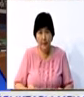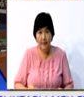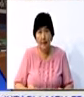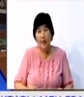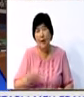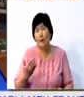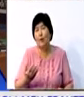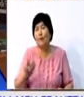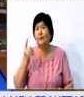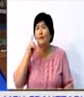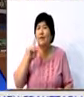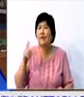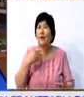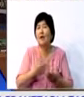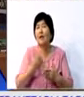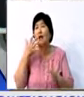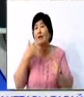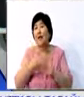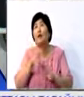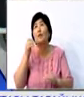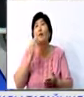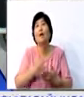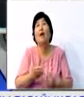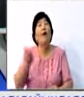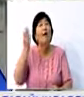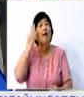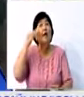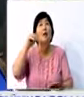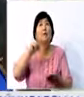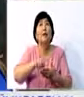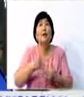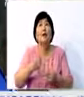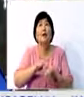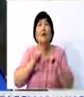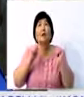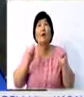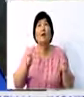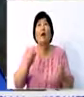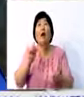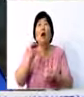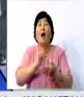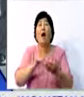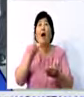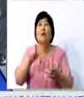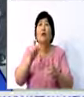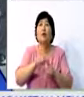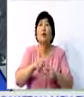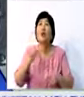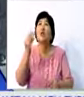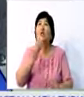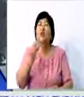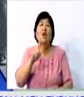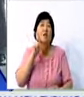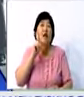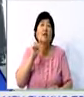ол кісінің сыншылық қырын танып біліп жатырмыз енді. Талаптың мініп тұлпарын, тасқияға өрлеген ақындардың сөз барымтасында шиелік жас